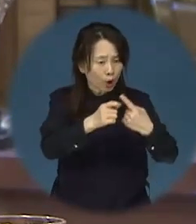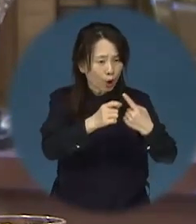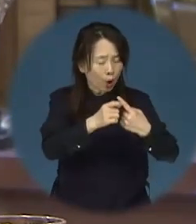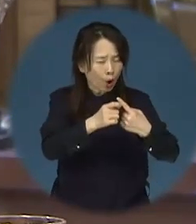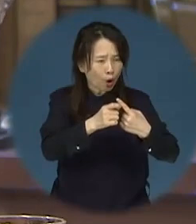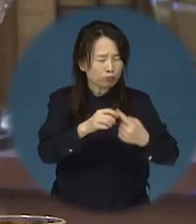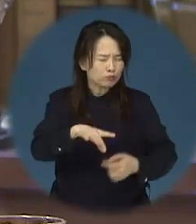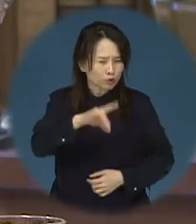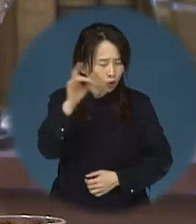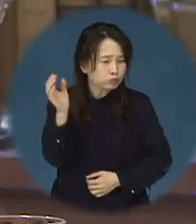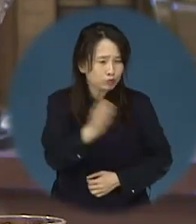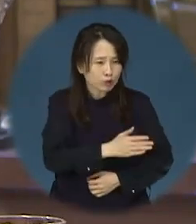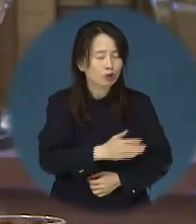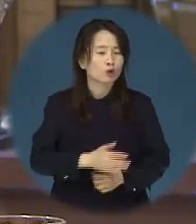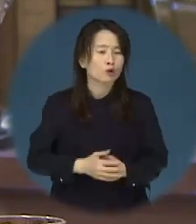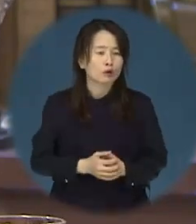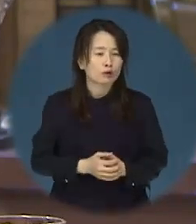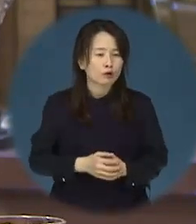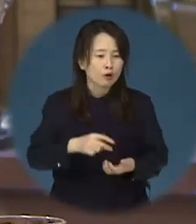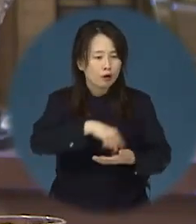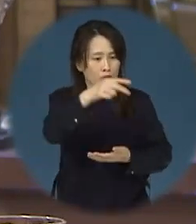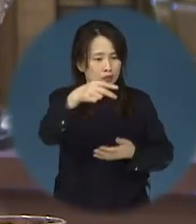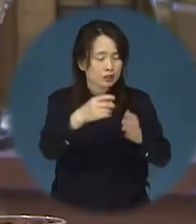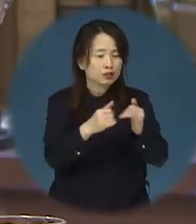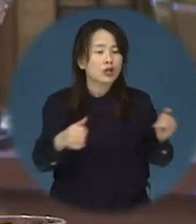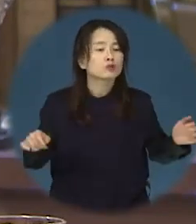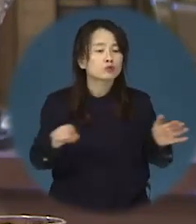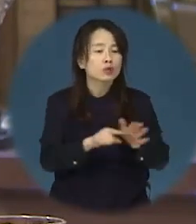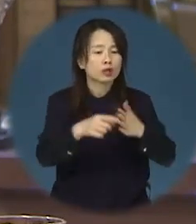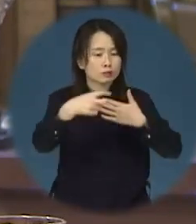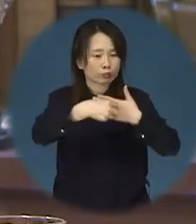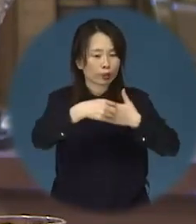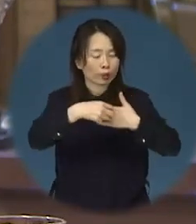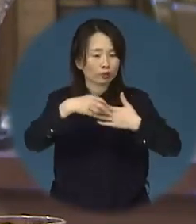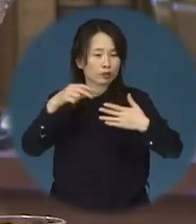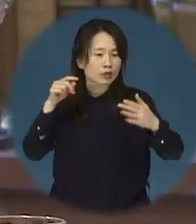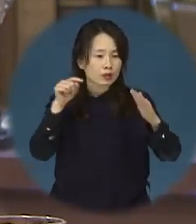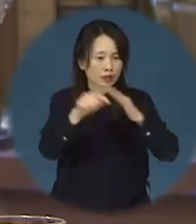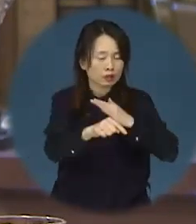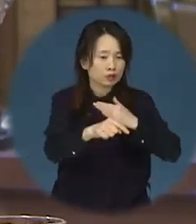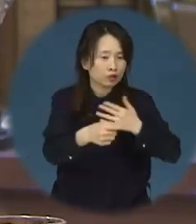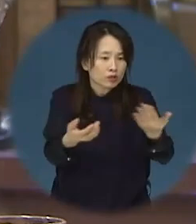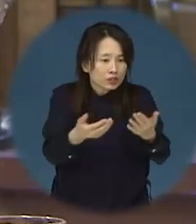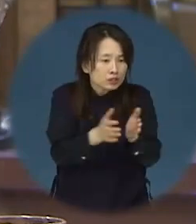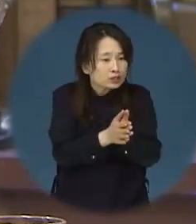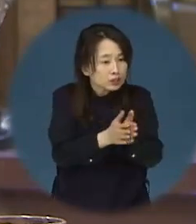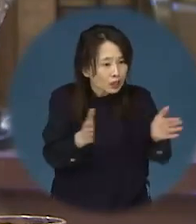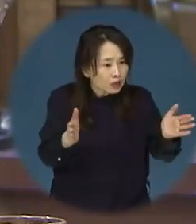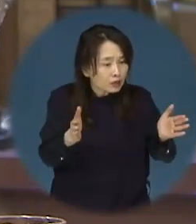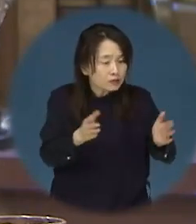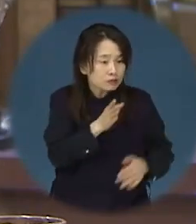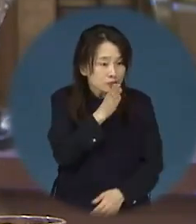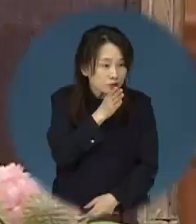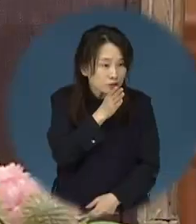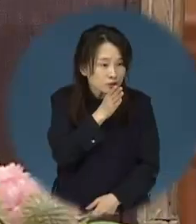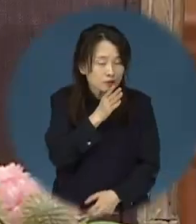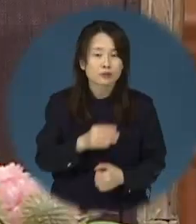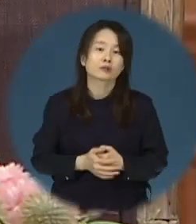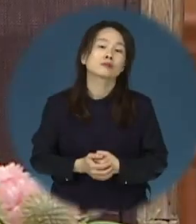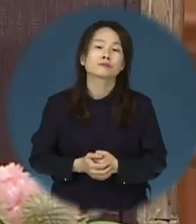예. 그런 노숙인들만을 위한 병원에 시작하셨다. 그거죠. 네,